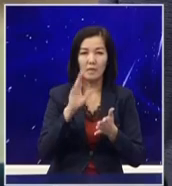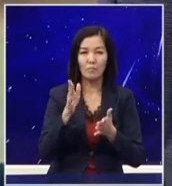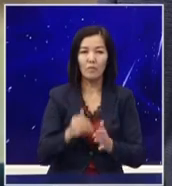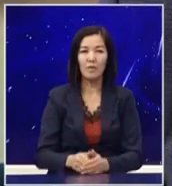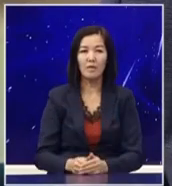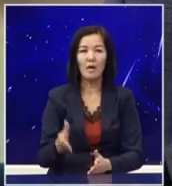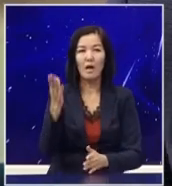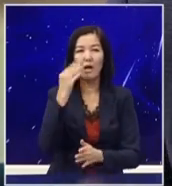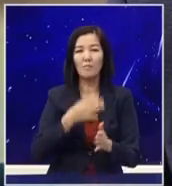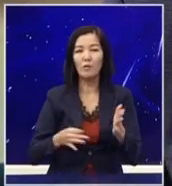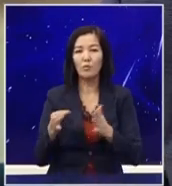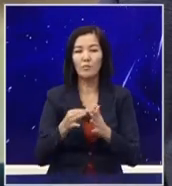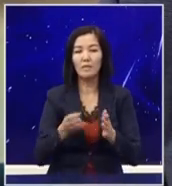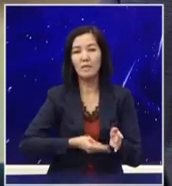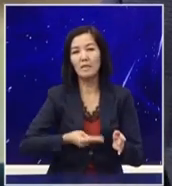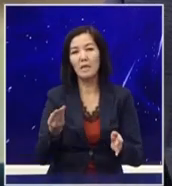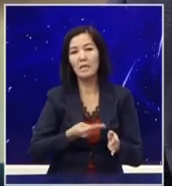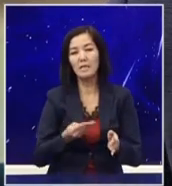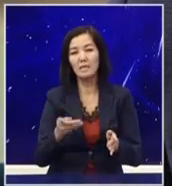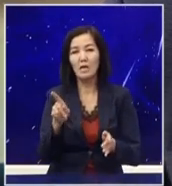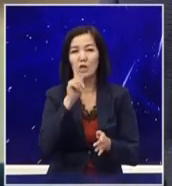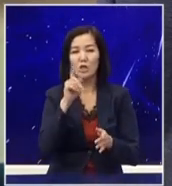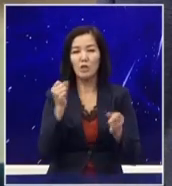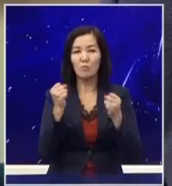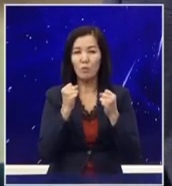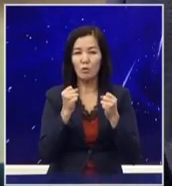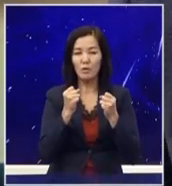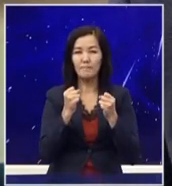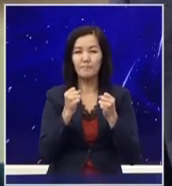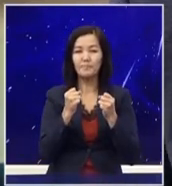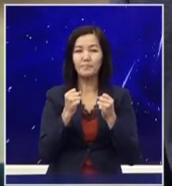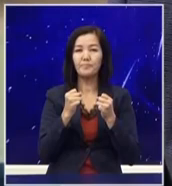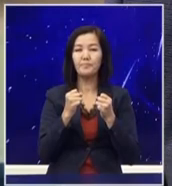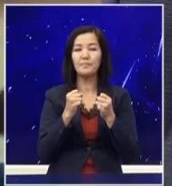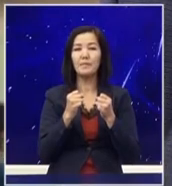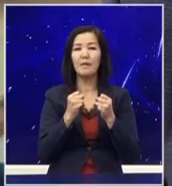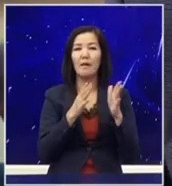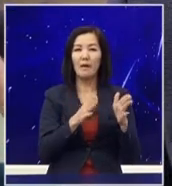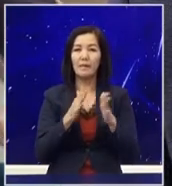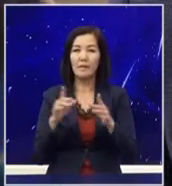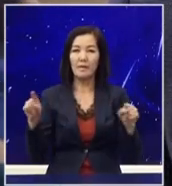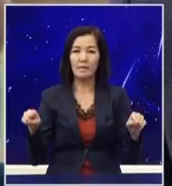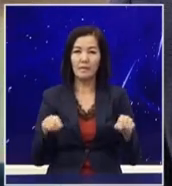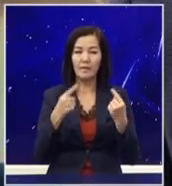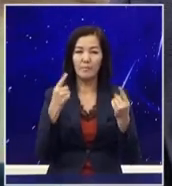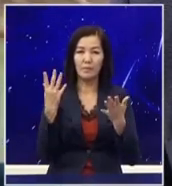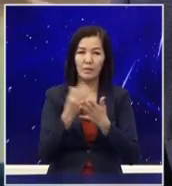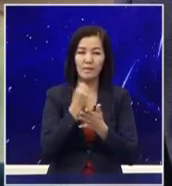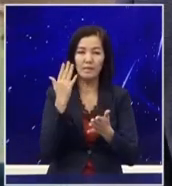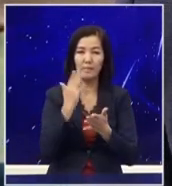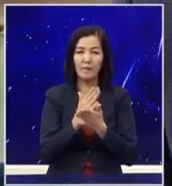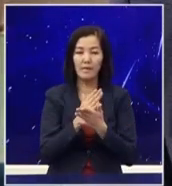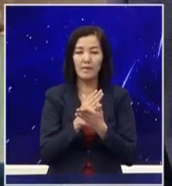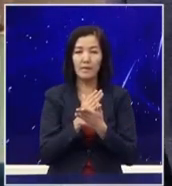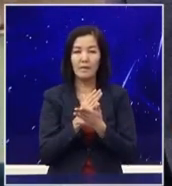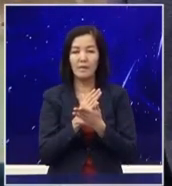бұл теннис спорты енді жас спорт түрлері болып есептелінеді. Жас болса да енді ақырын-ақырын кішкене-кішкене жетістіктер бар. Сол жетістіктерді